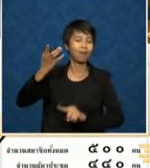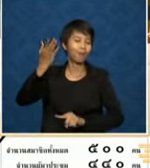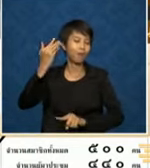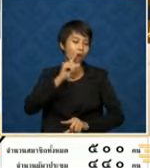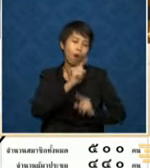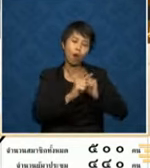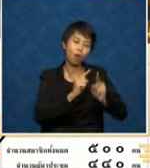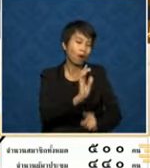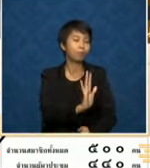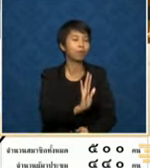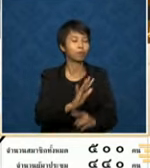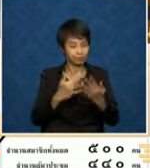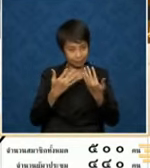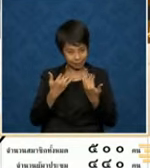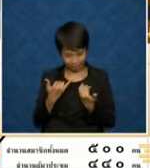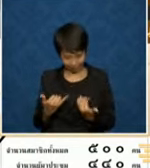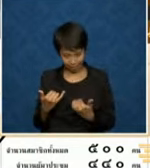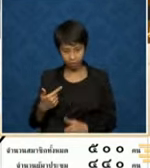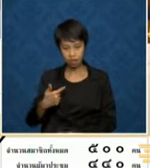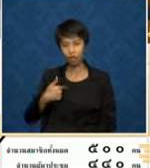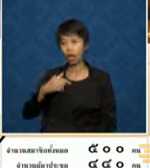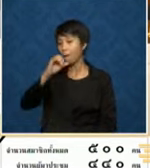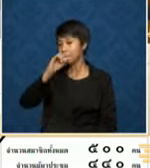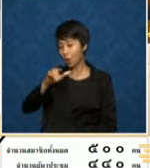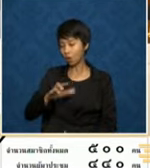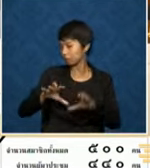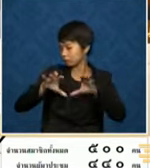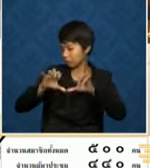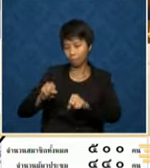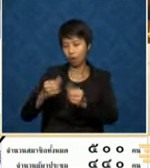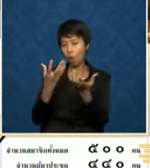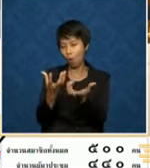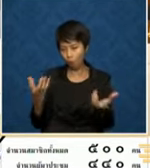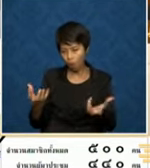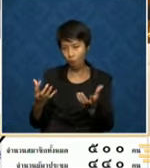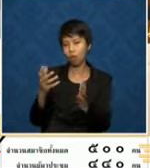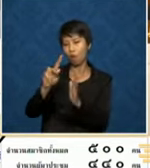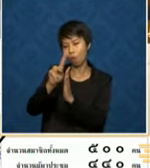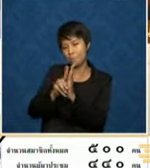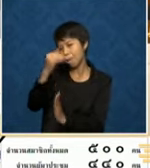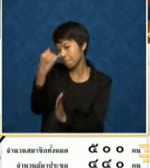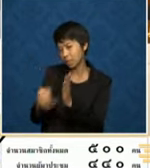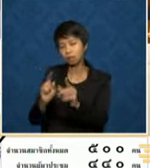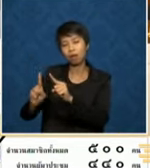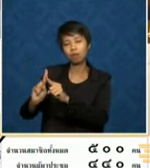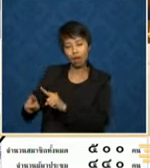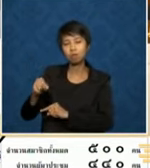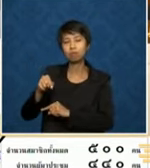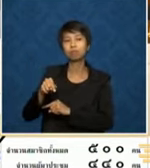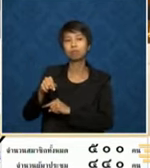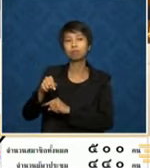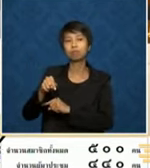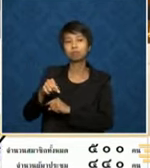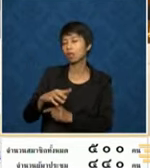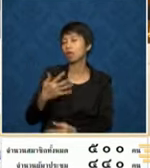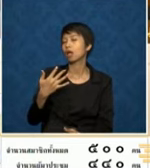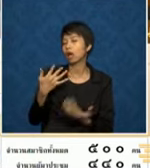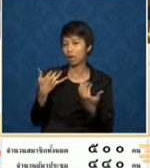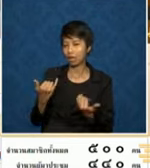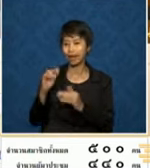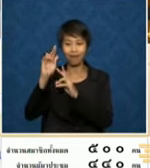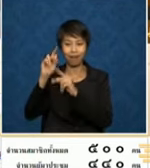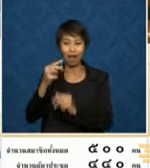พอเราประกาศนะครับทำสงครามกับสินค้าเถื่อนสิ่งที่ปรากฏขึ้นที่ให้พวกเราเห็นตาม